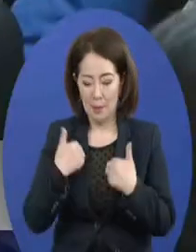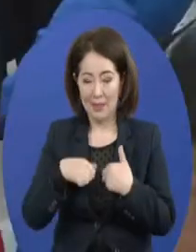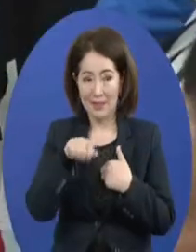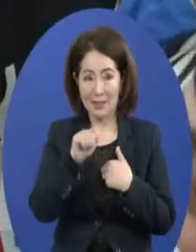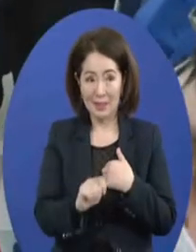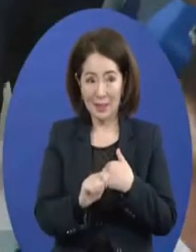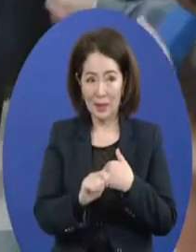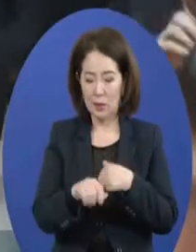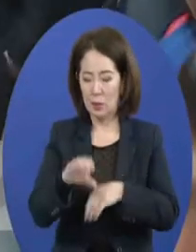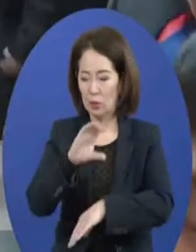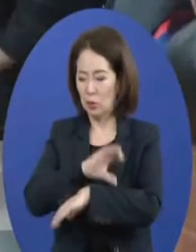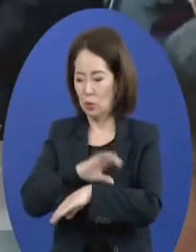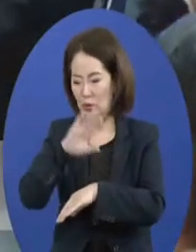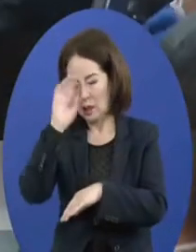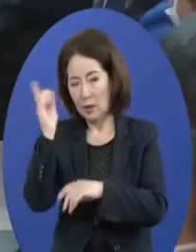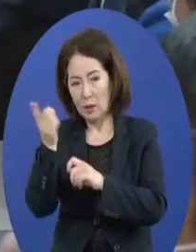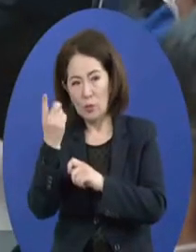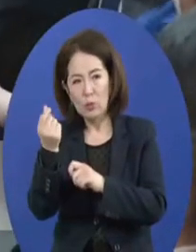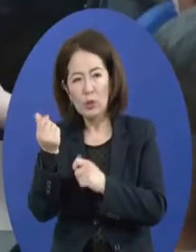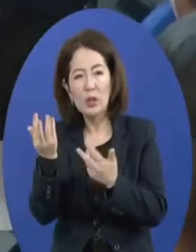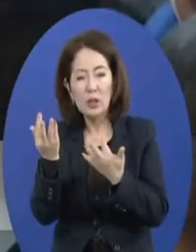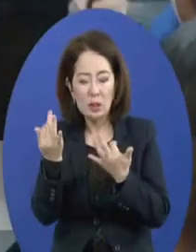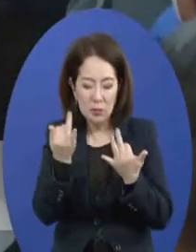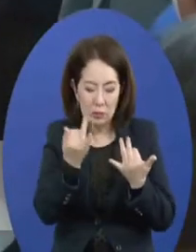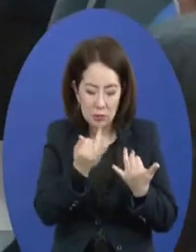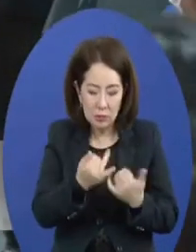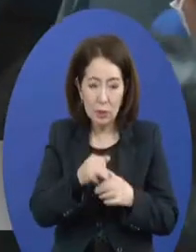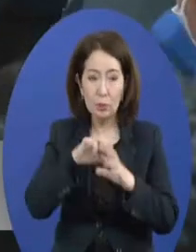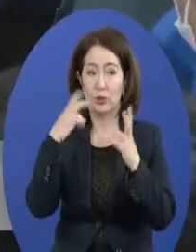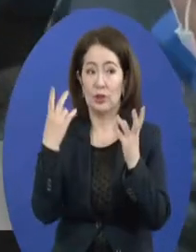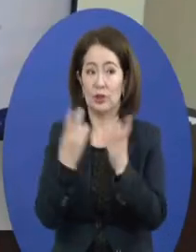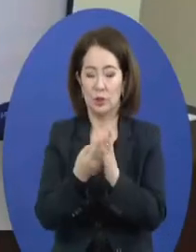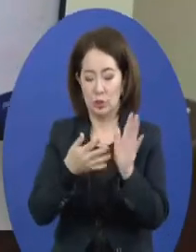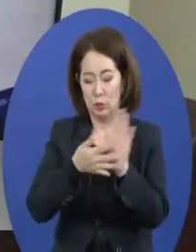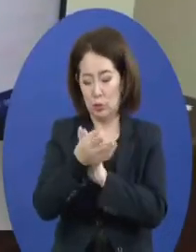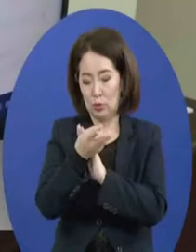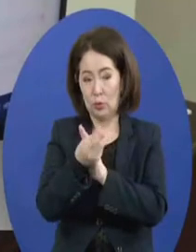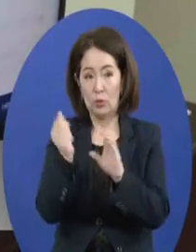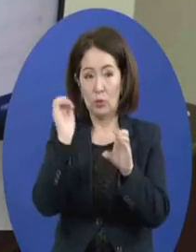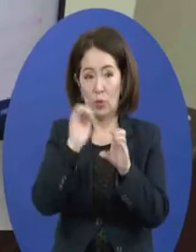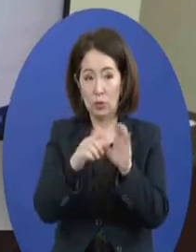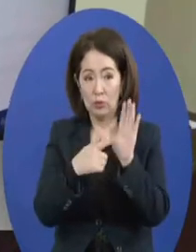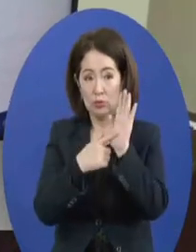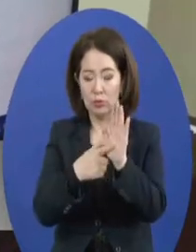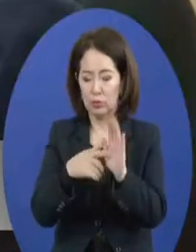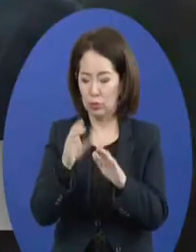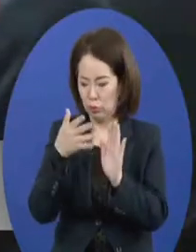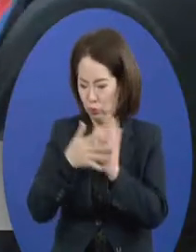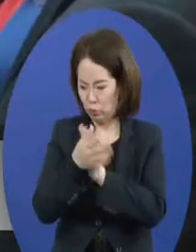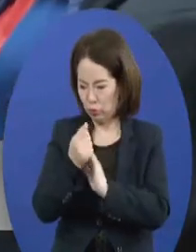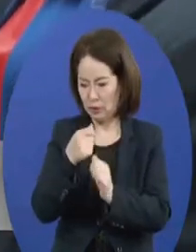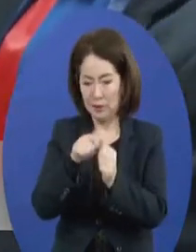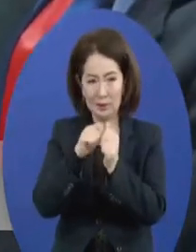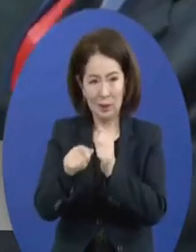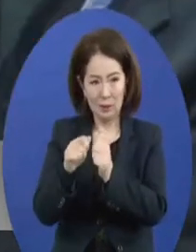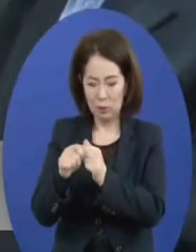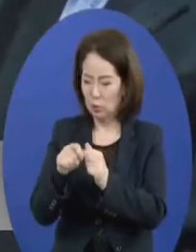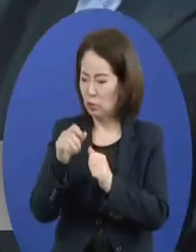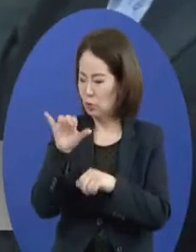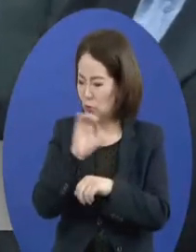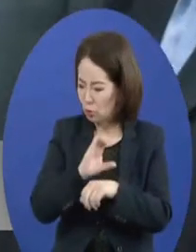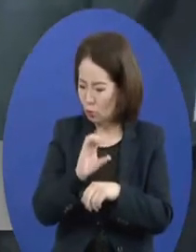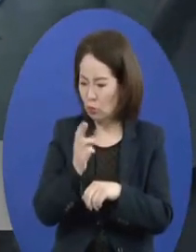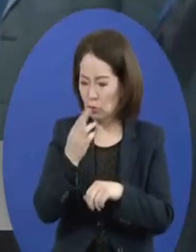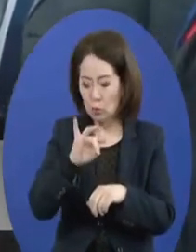Багшийн цалин, сургуулийн цахилгаан дулааны зардлыг тооцоолж бүгдийг нэгтгэж төсвөө гаргахад төсвийн шууд захин зарцуулагч болон Сум